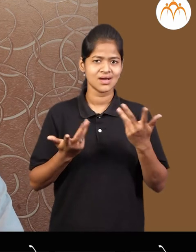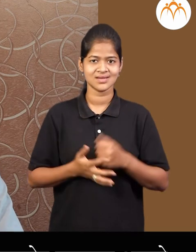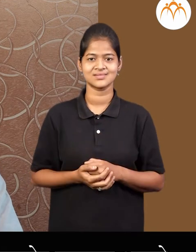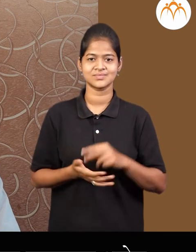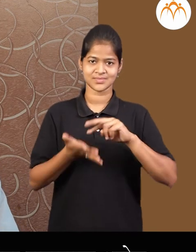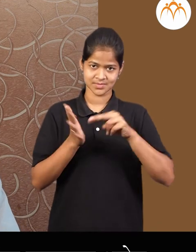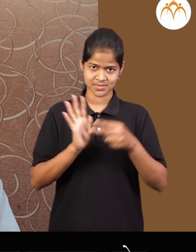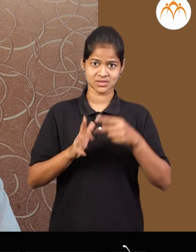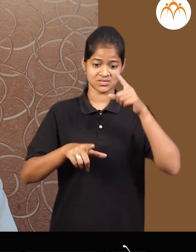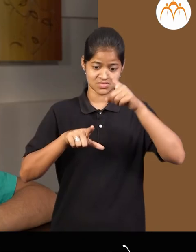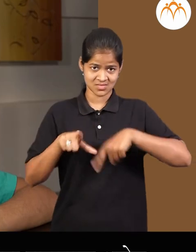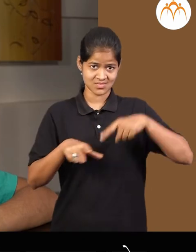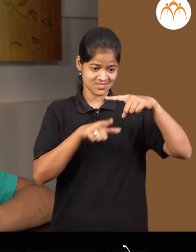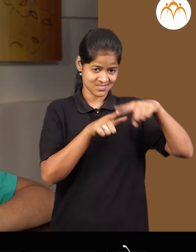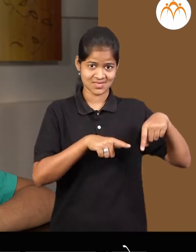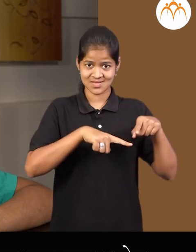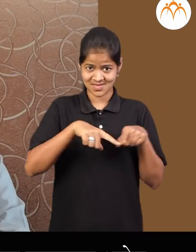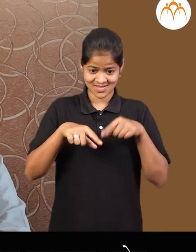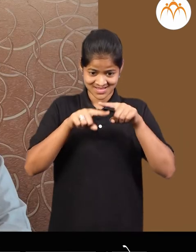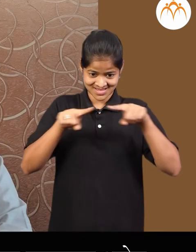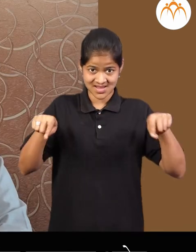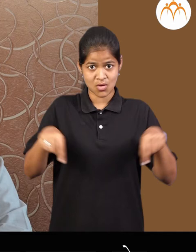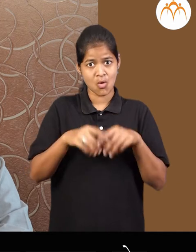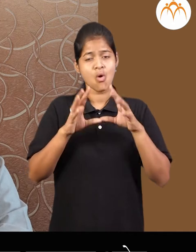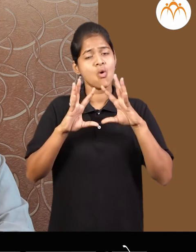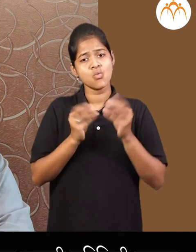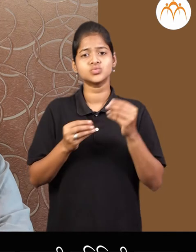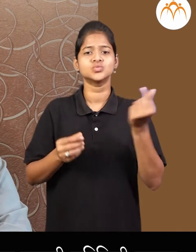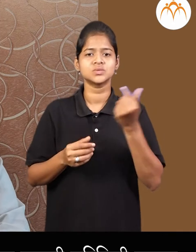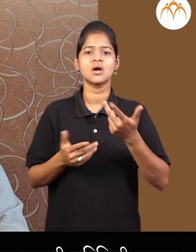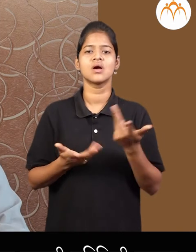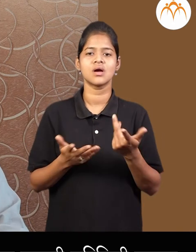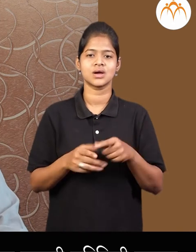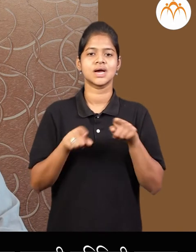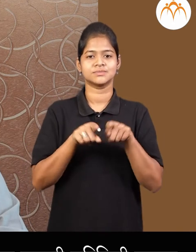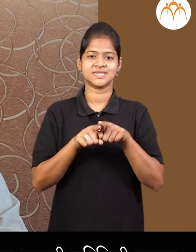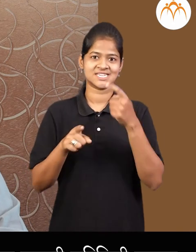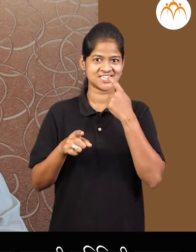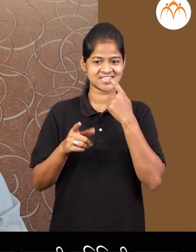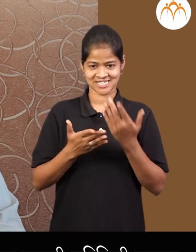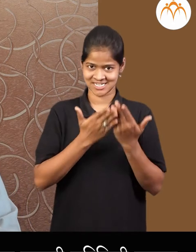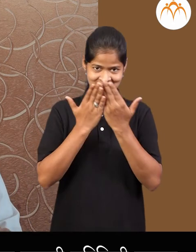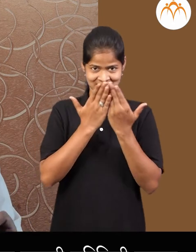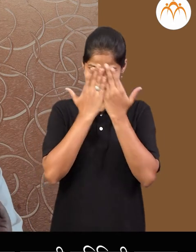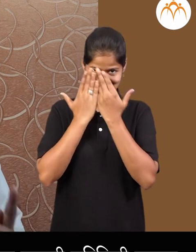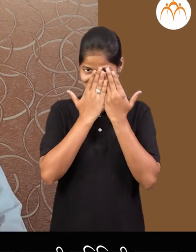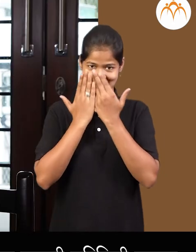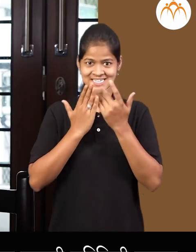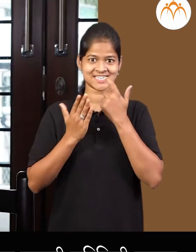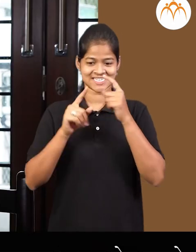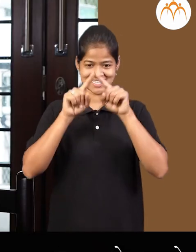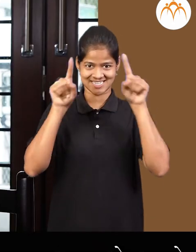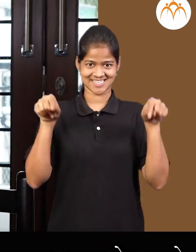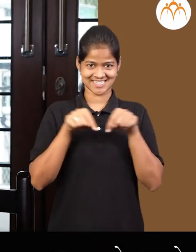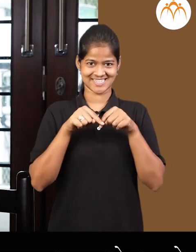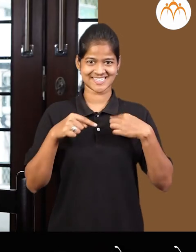करायचा असतो ना, अशा ठिकाणी. म्हणजे बघ, अगदी एखादा आपला हातरुमाल असेल, त्याला सगळीकडून लेस लावायची असेल, तर त्याची परिमिती